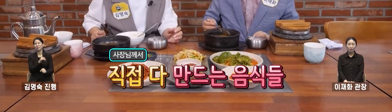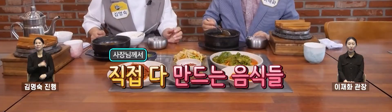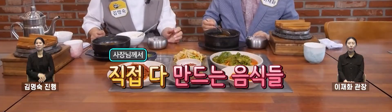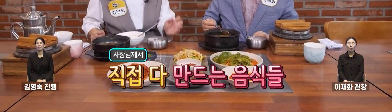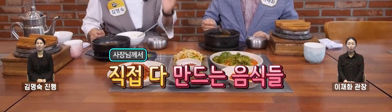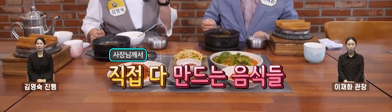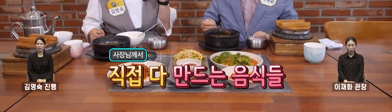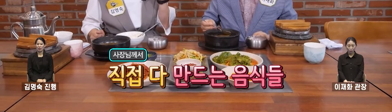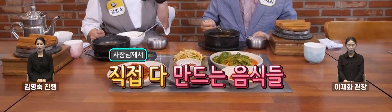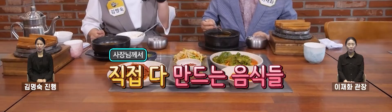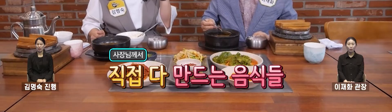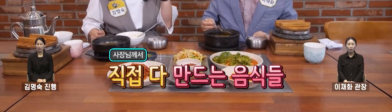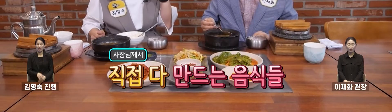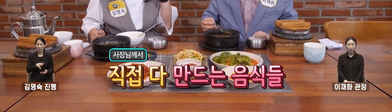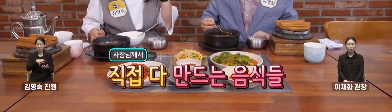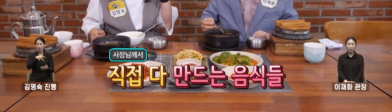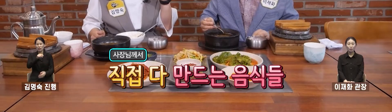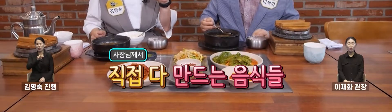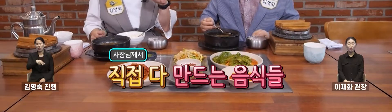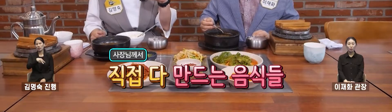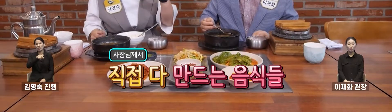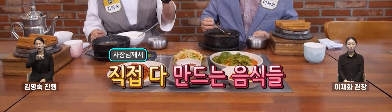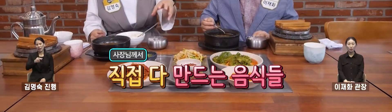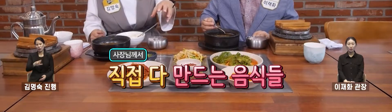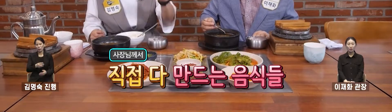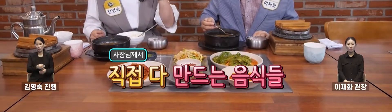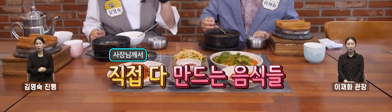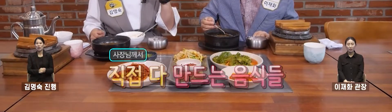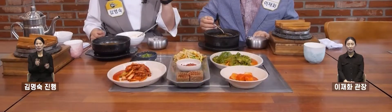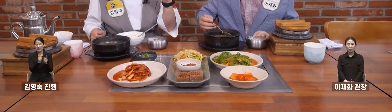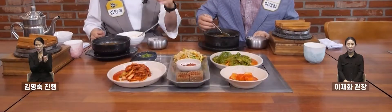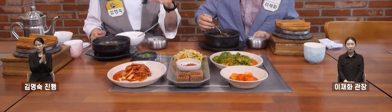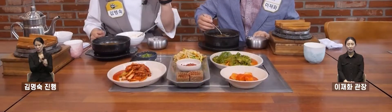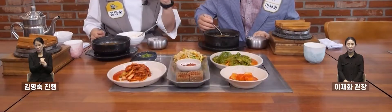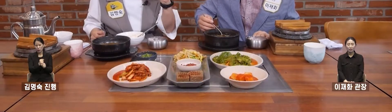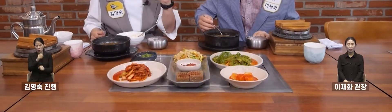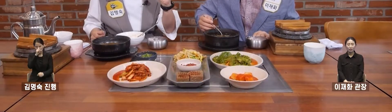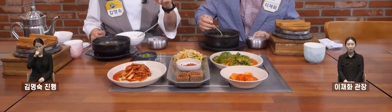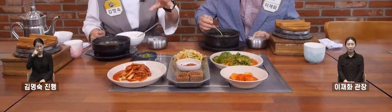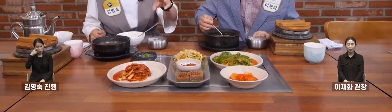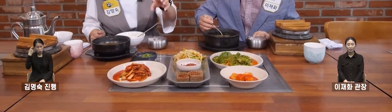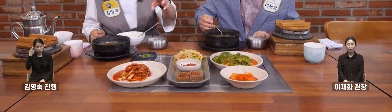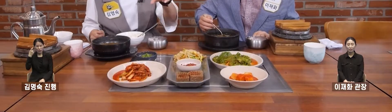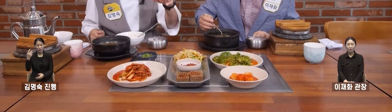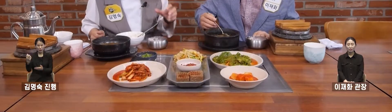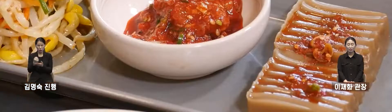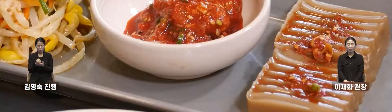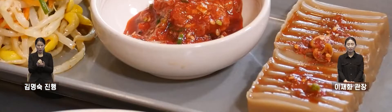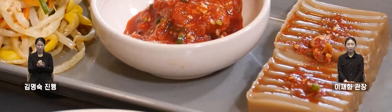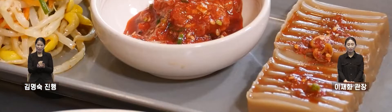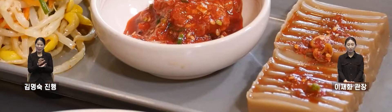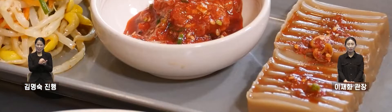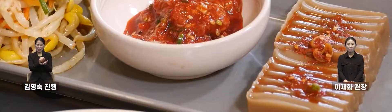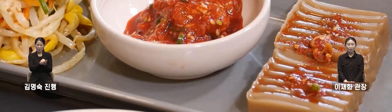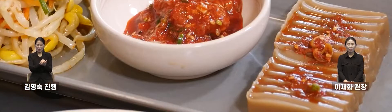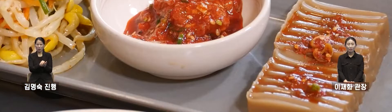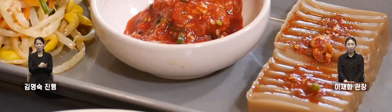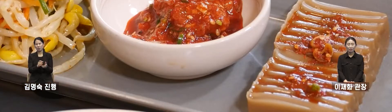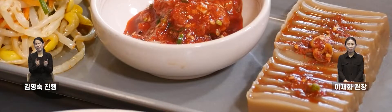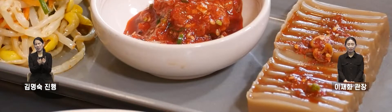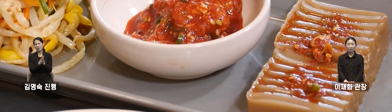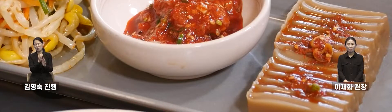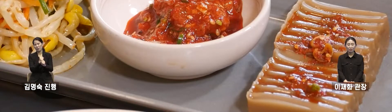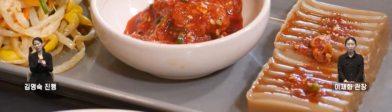담그신대요. 네. 그러니까 젓갈도 직접. 그리고 이제 좋은 굴이 오면 이것도 양념을 다 하셔서